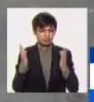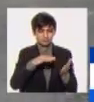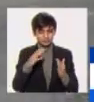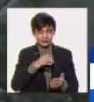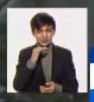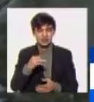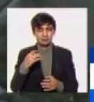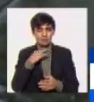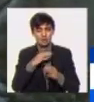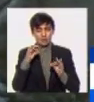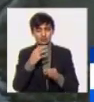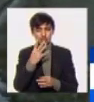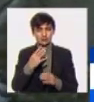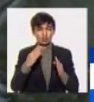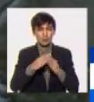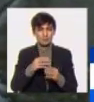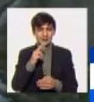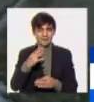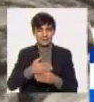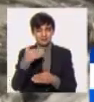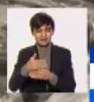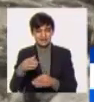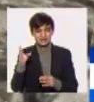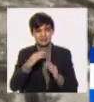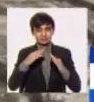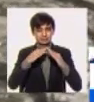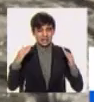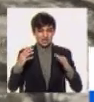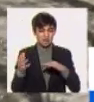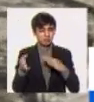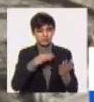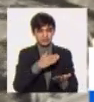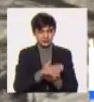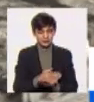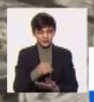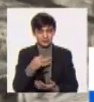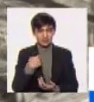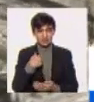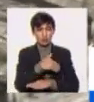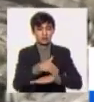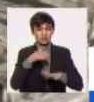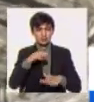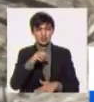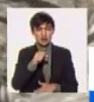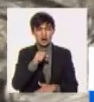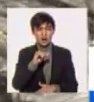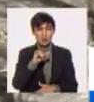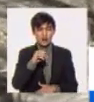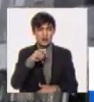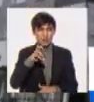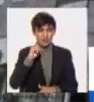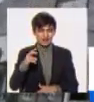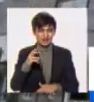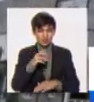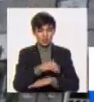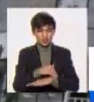көп қабатты 4 үйдің шатыры жұлынып кеткен. Дәл қазір біз Әуелбек көшесінде тұрмыз. Осы Әуелбек көшесіндегі мына